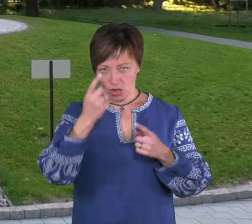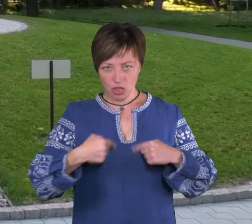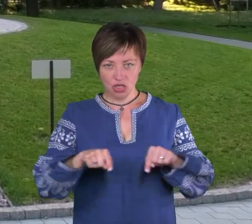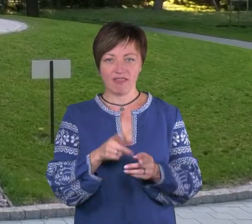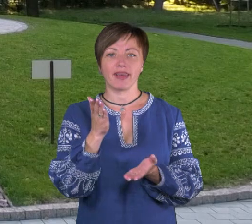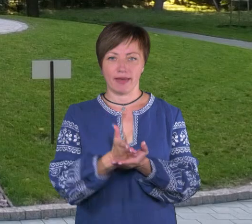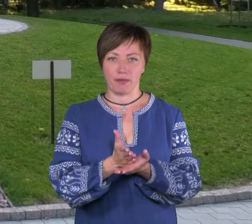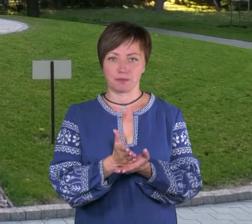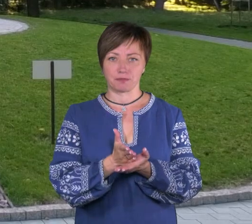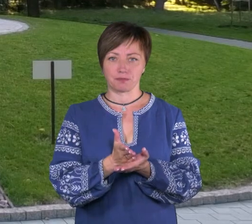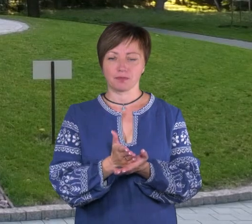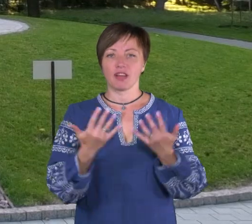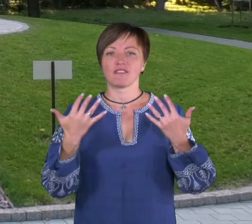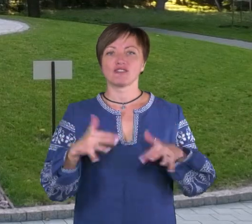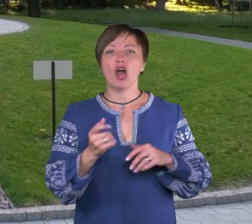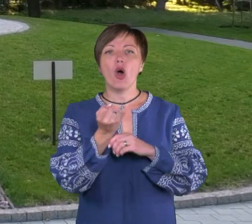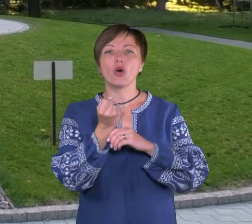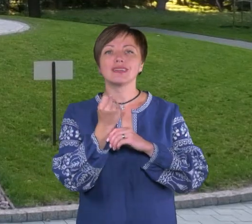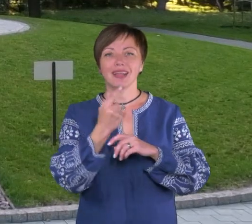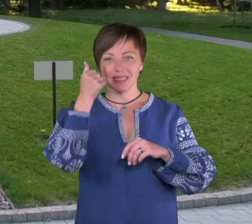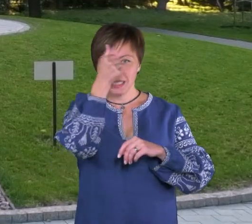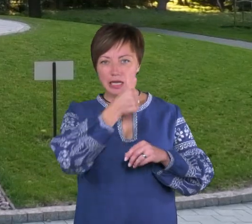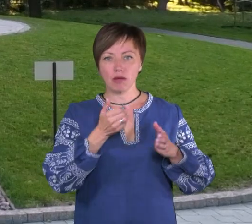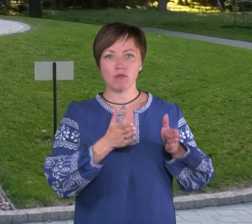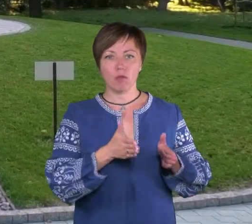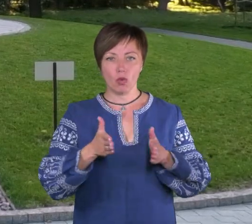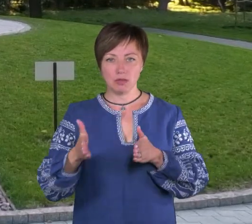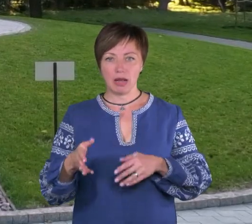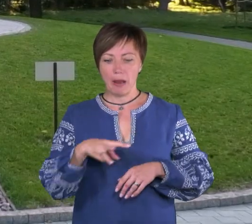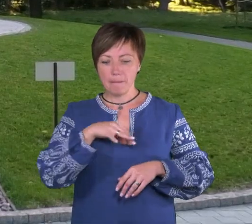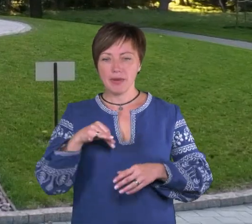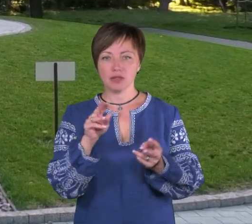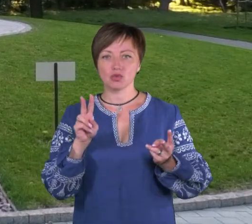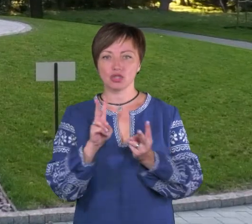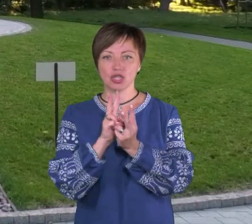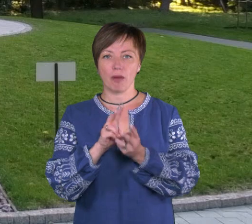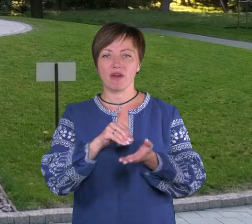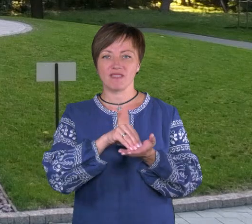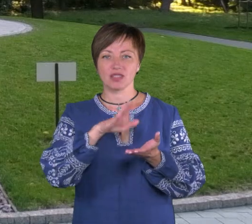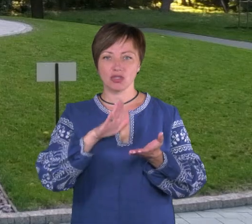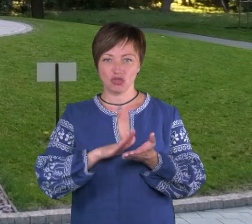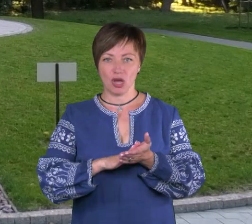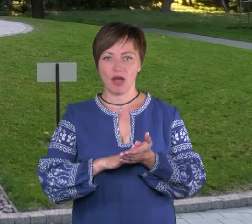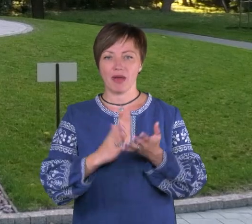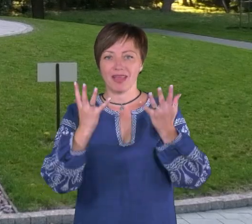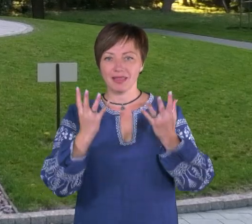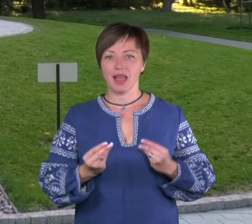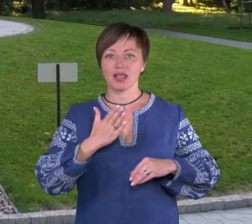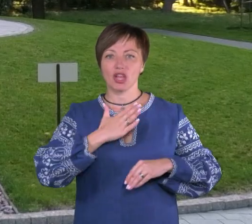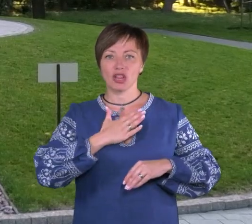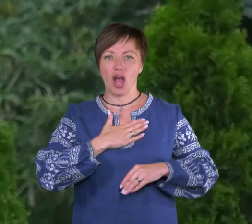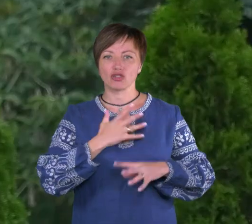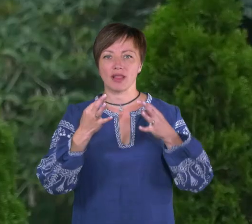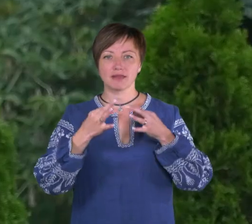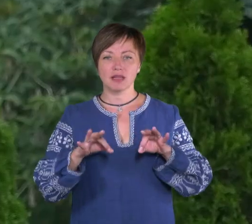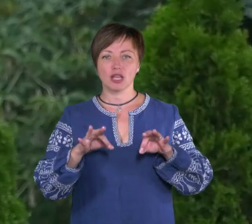є. Вже 11-й рік поспіль ми зустрічаємо, відзначаємо День нашої